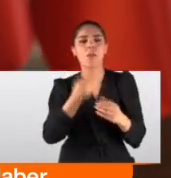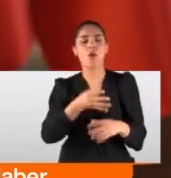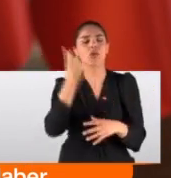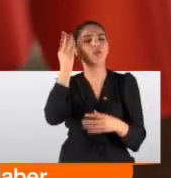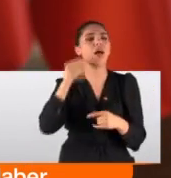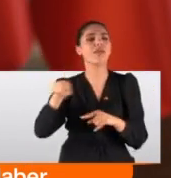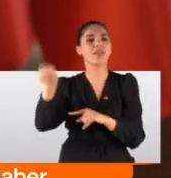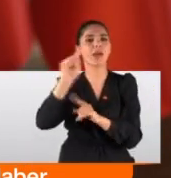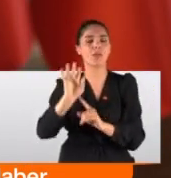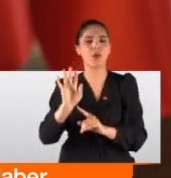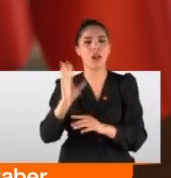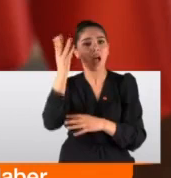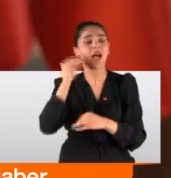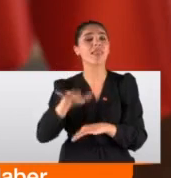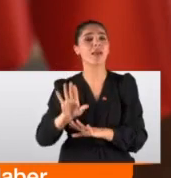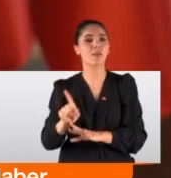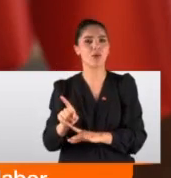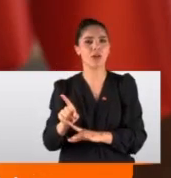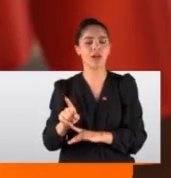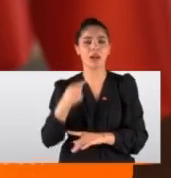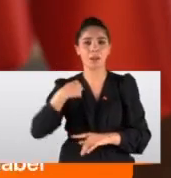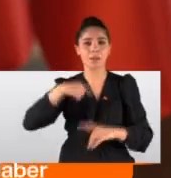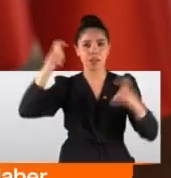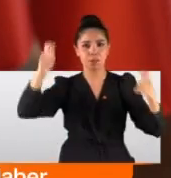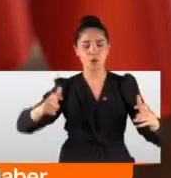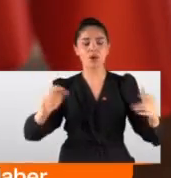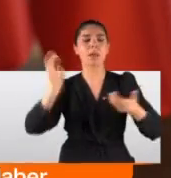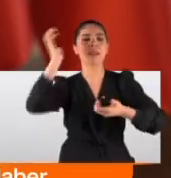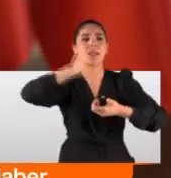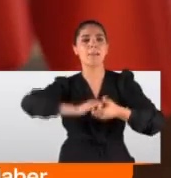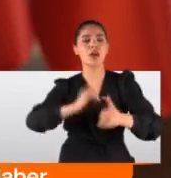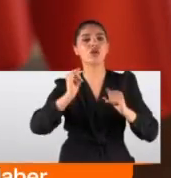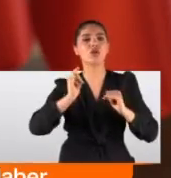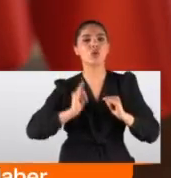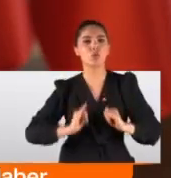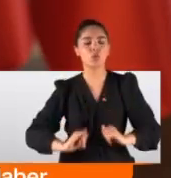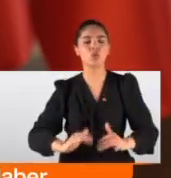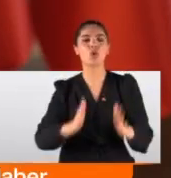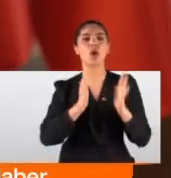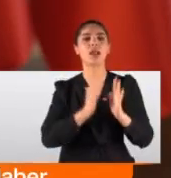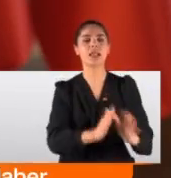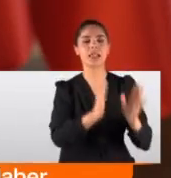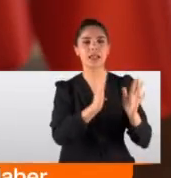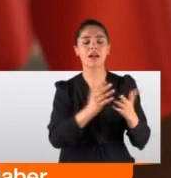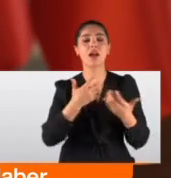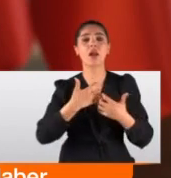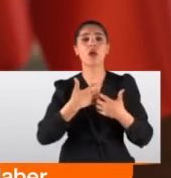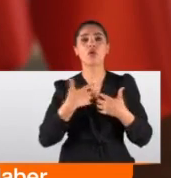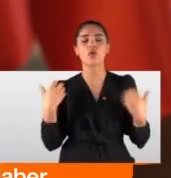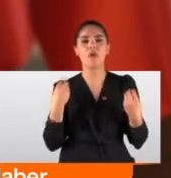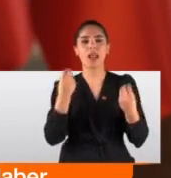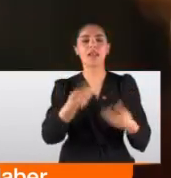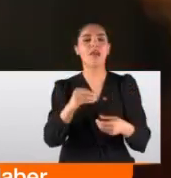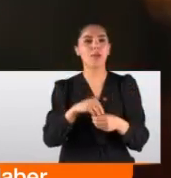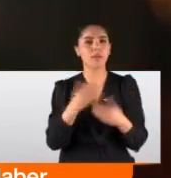anlamıyorlar. Anlayamıyorlar. Bölgemizde barışı, huzuru, istikrarı, güvenliği sağlamak